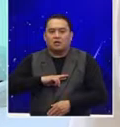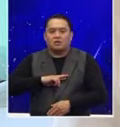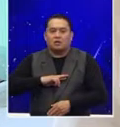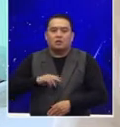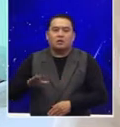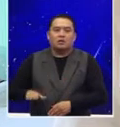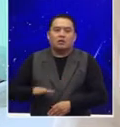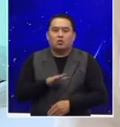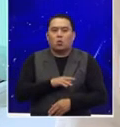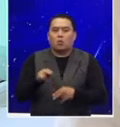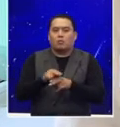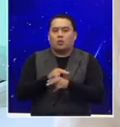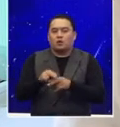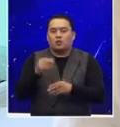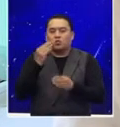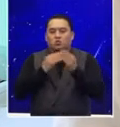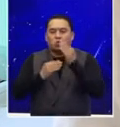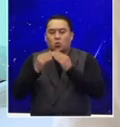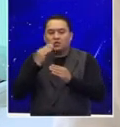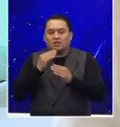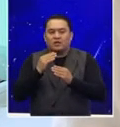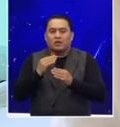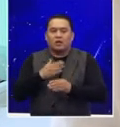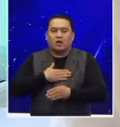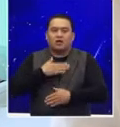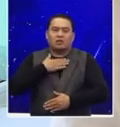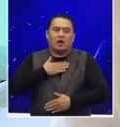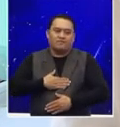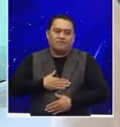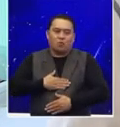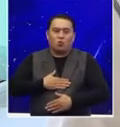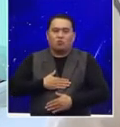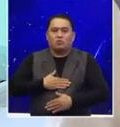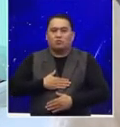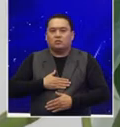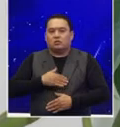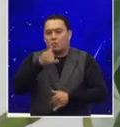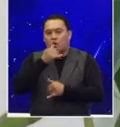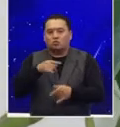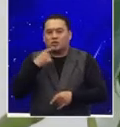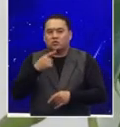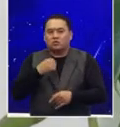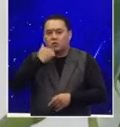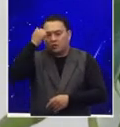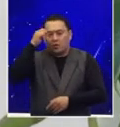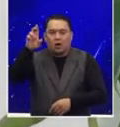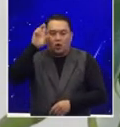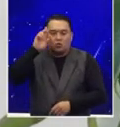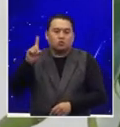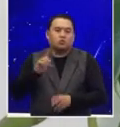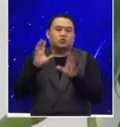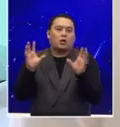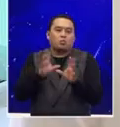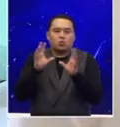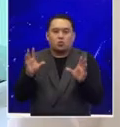протезы. Получаемые лечения идут вроде бы как бы в пользу. Я очень довольна, даже нет слов мне передать. Спасибо государству, что такую